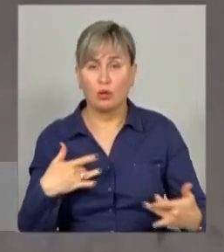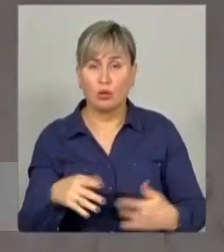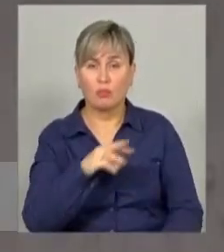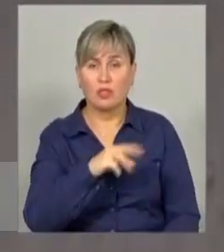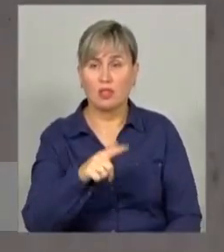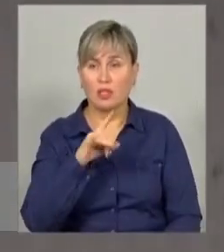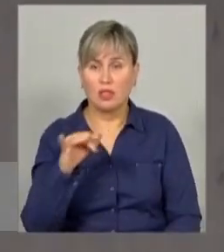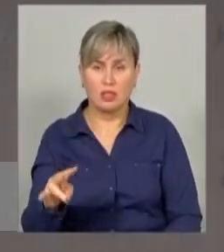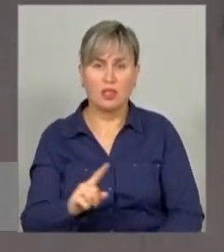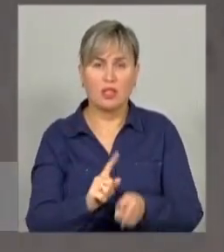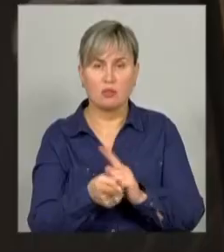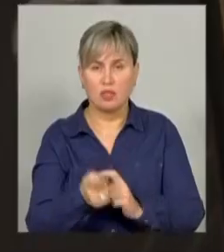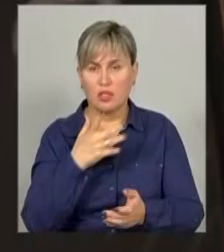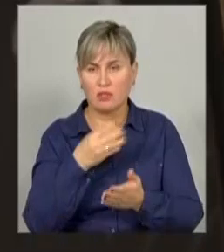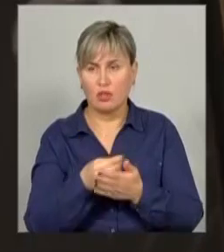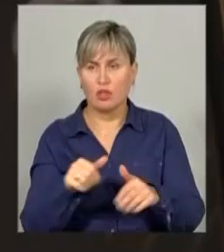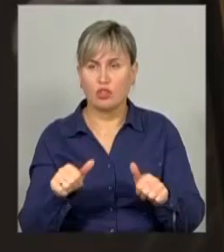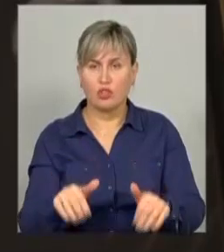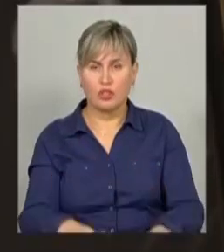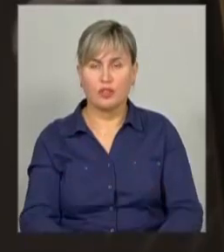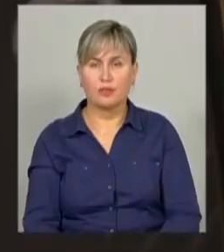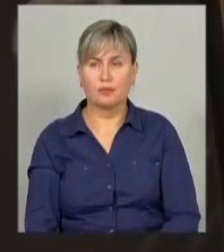Грина изменил свое решение